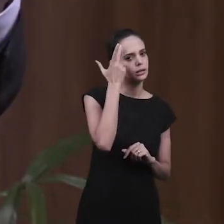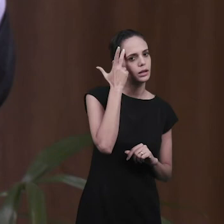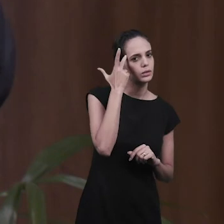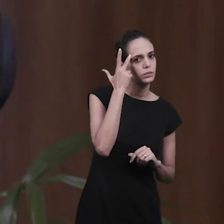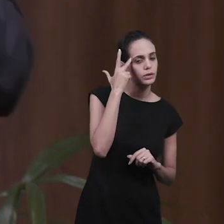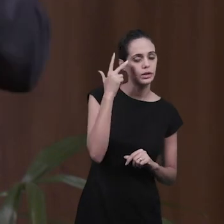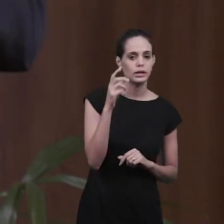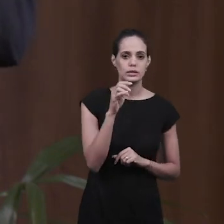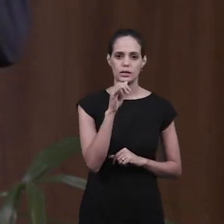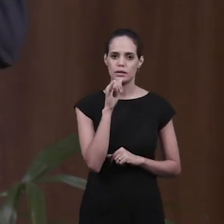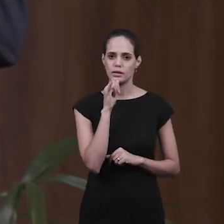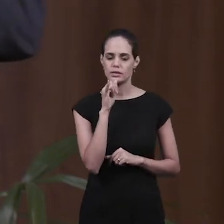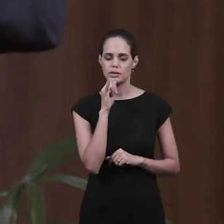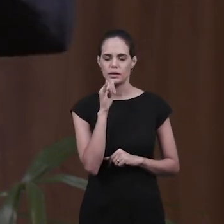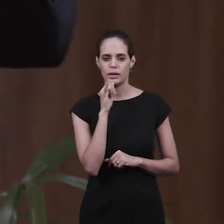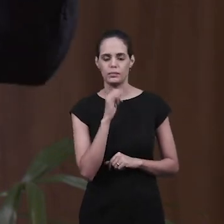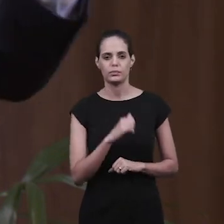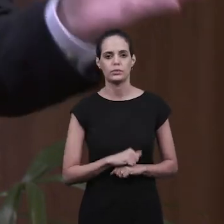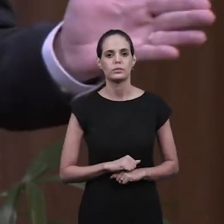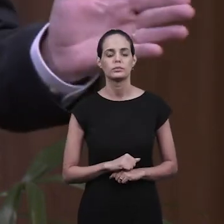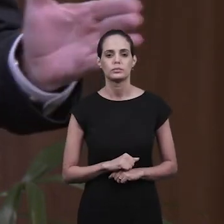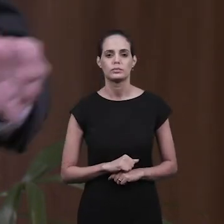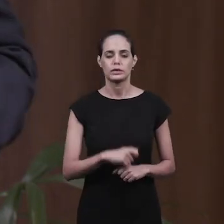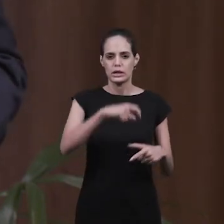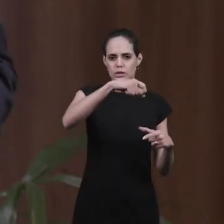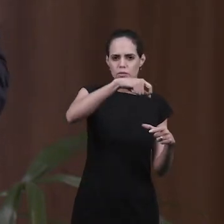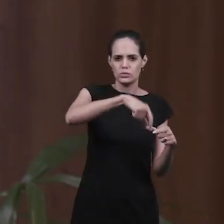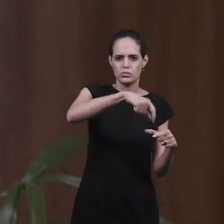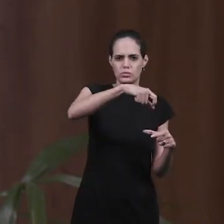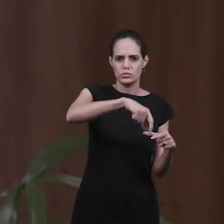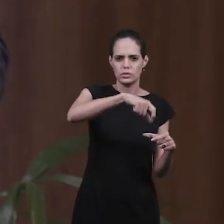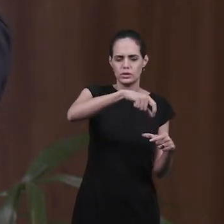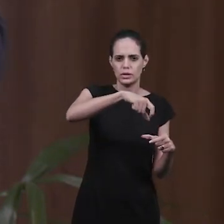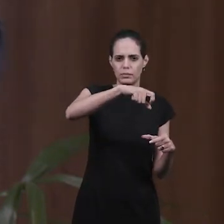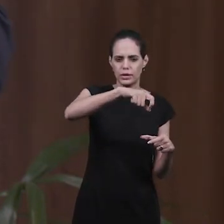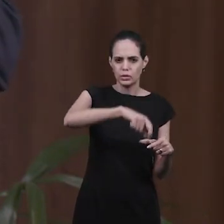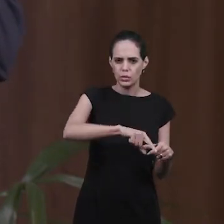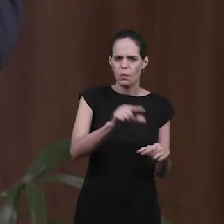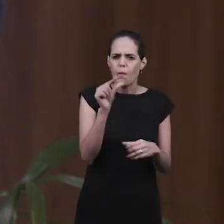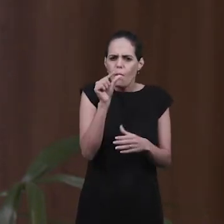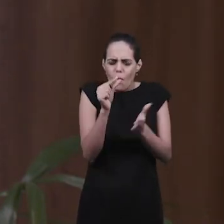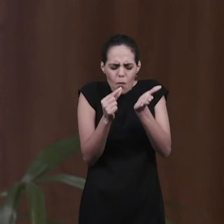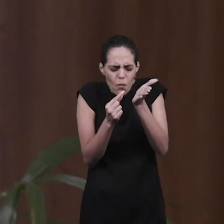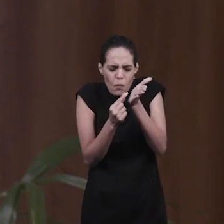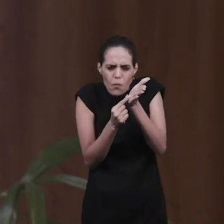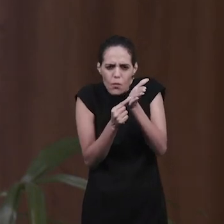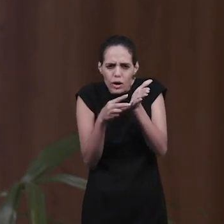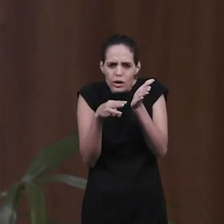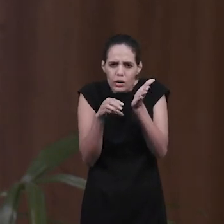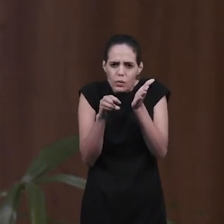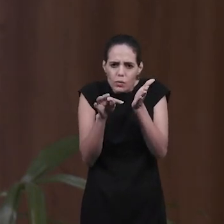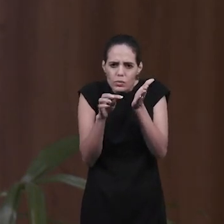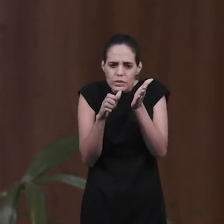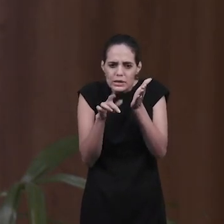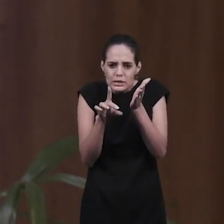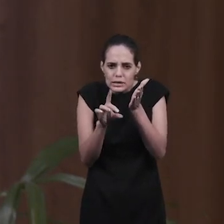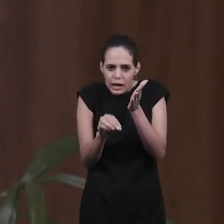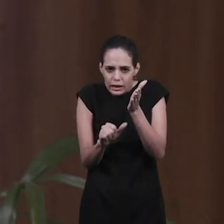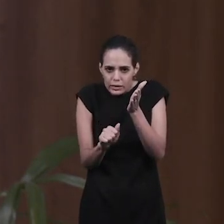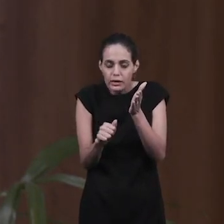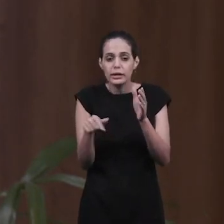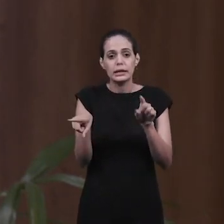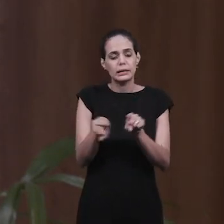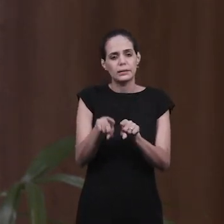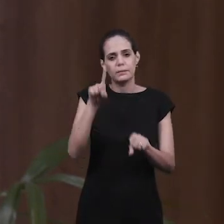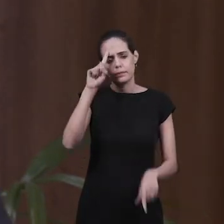il a utilisé des questions liées à la nature, comme par exemple dans les paraboles de Semeur, de la graine de moutarde, et